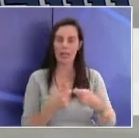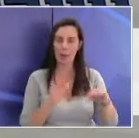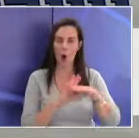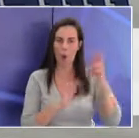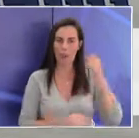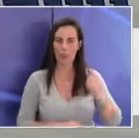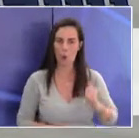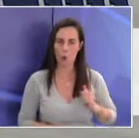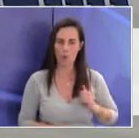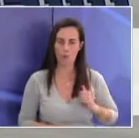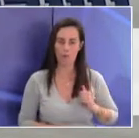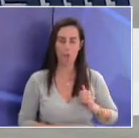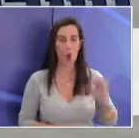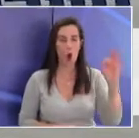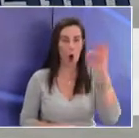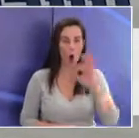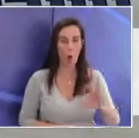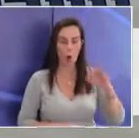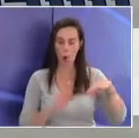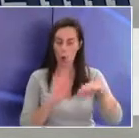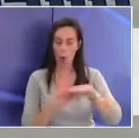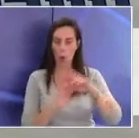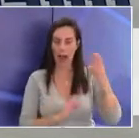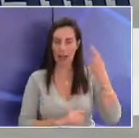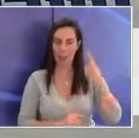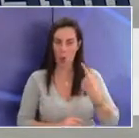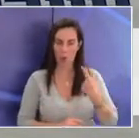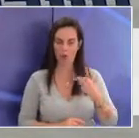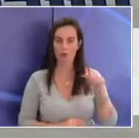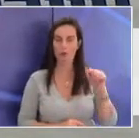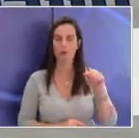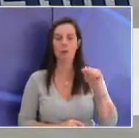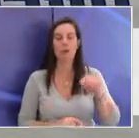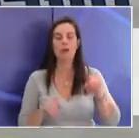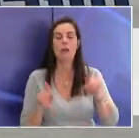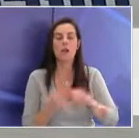הגיוס. כל עוד חוק הגיוס יגיע